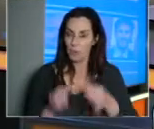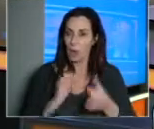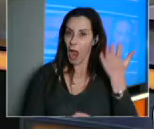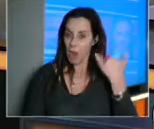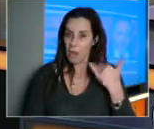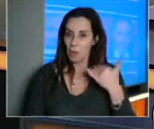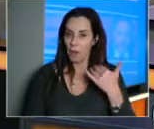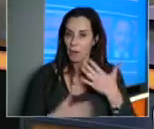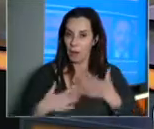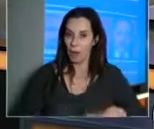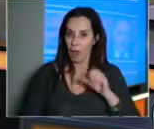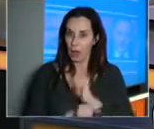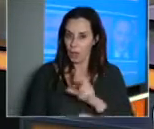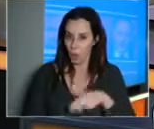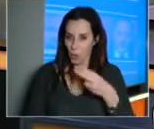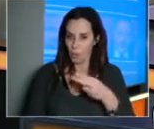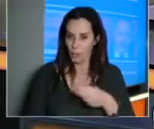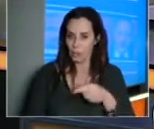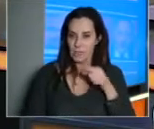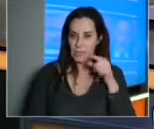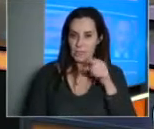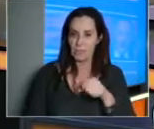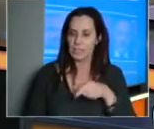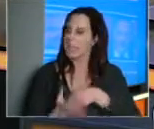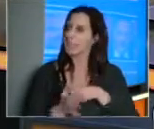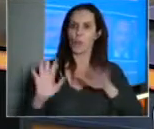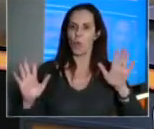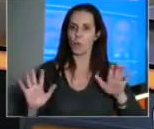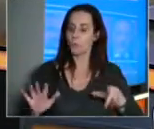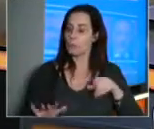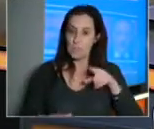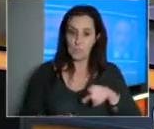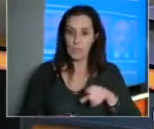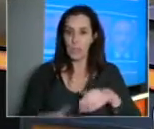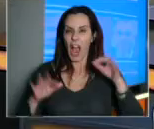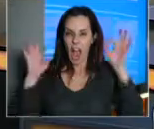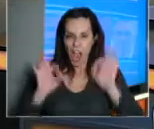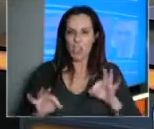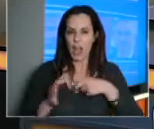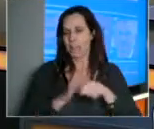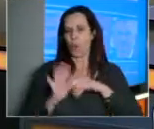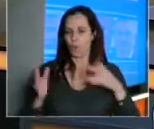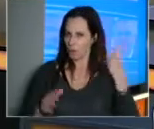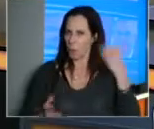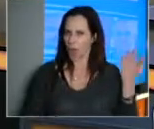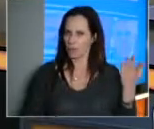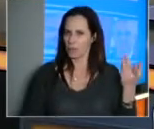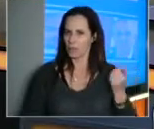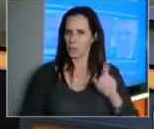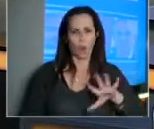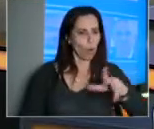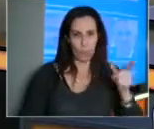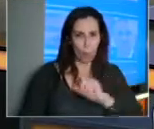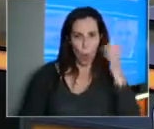שהיה פעם במדי אסיר יכול לכן כ... אתה צוחק? כן. זה תיקון עולם. וואלה? זה אשכרה תיקון עולם. בוודאי, זה לא שהוא